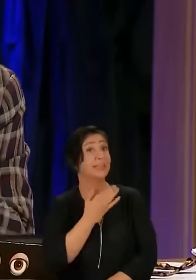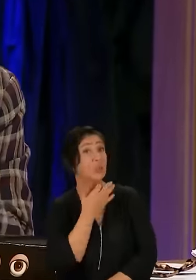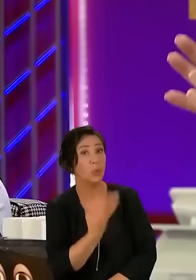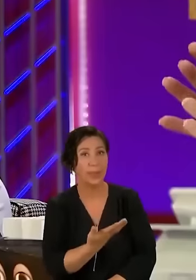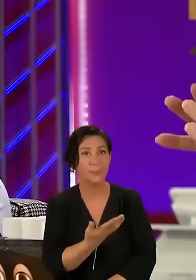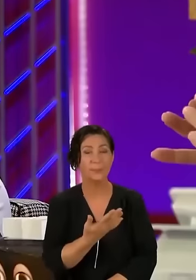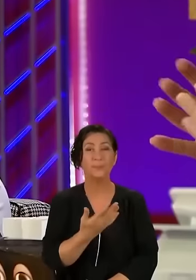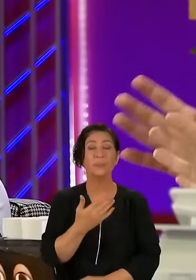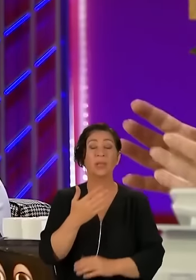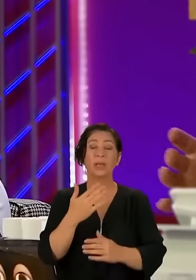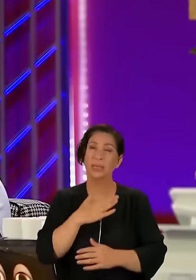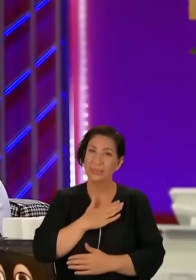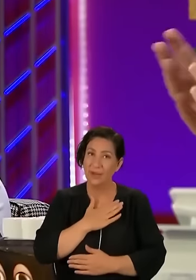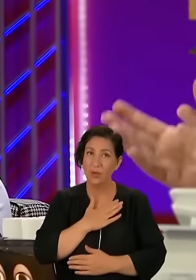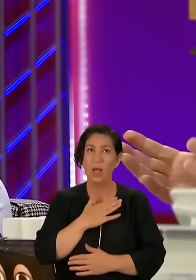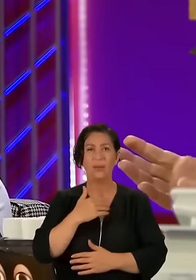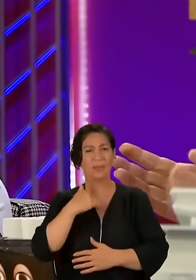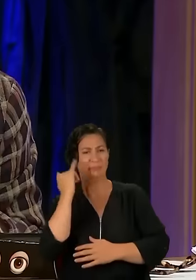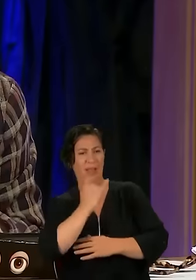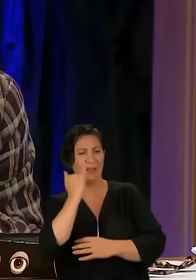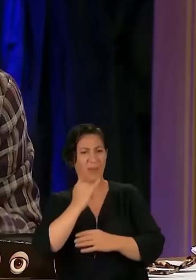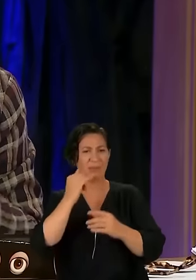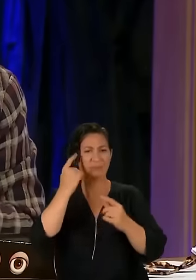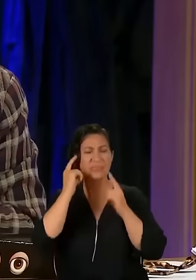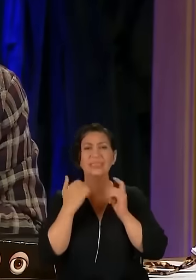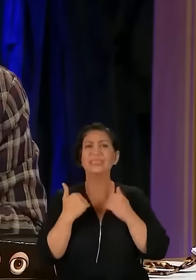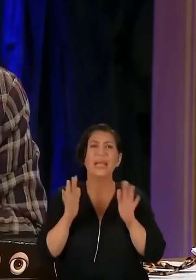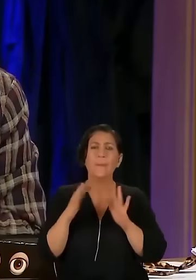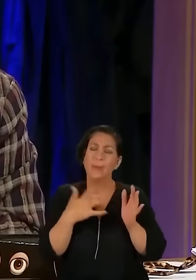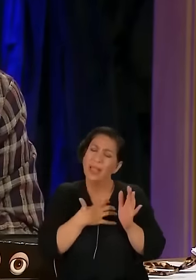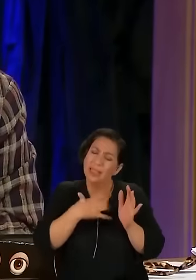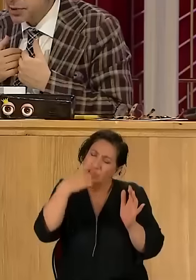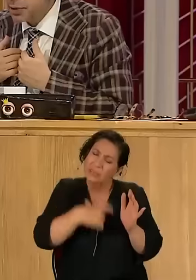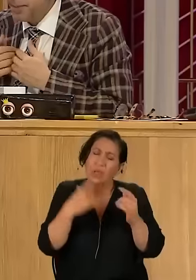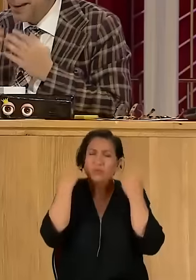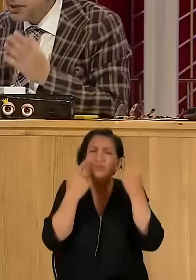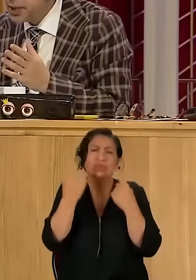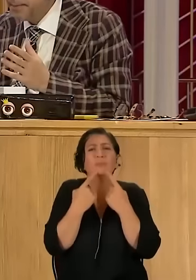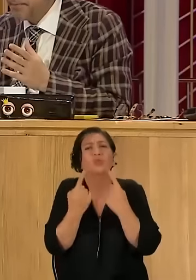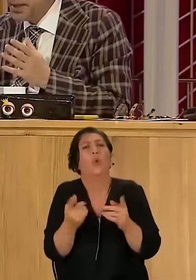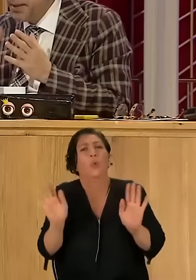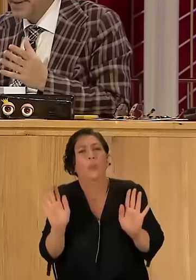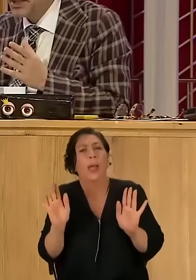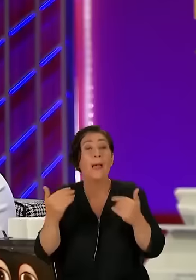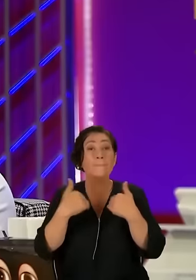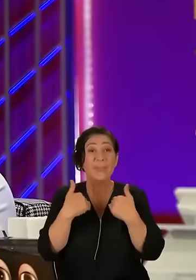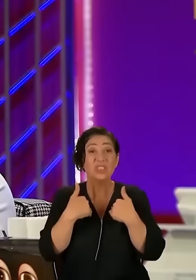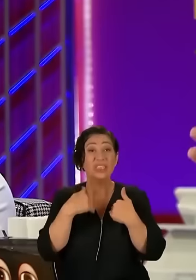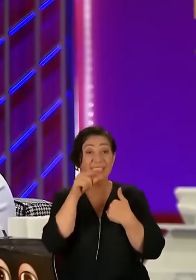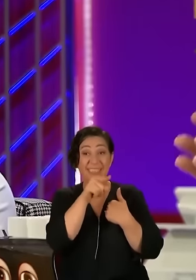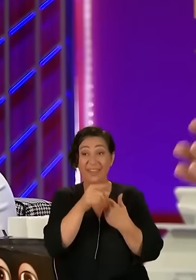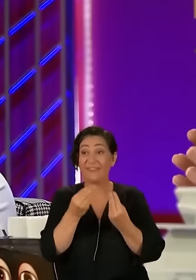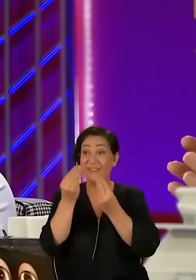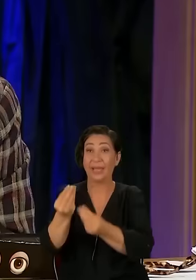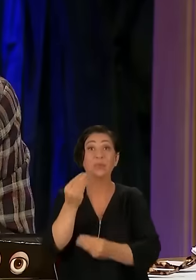ederim. Estağfurullah, yargılamak benim haddim olduğu için değil. Ben kişisel düşüncemi sadece söylüyorum. Bence senin